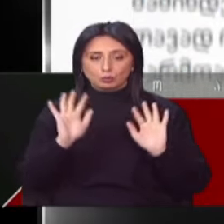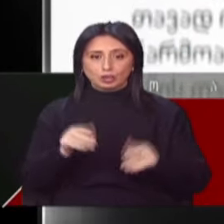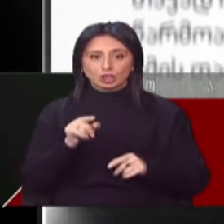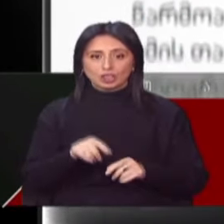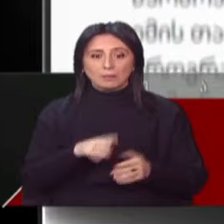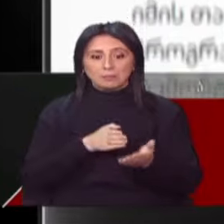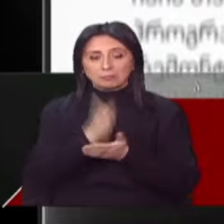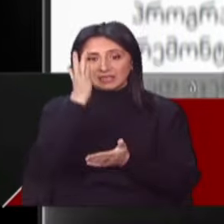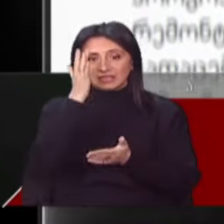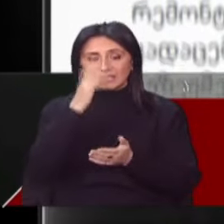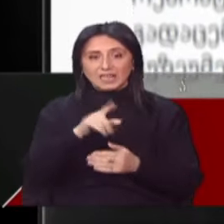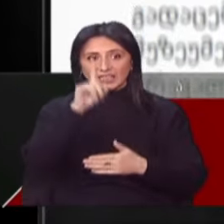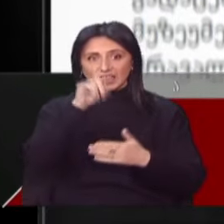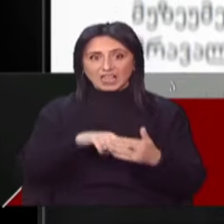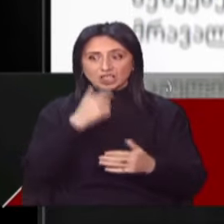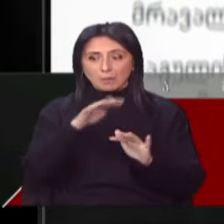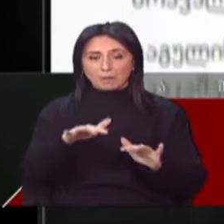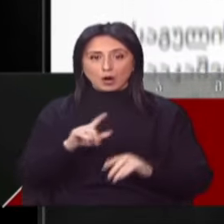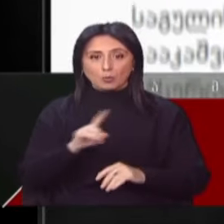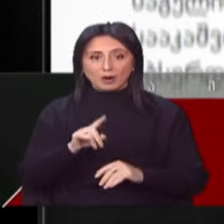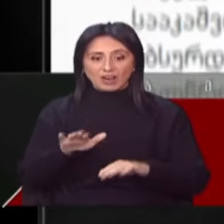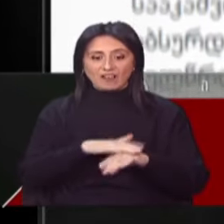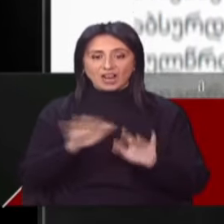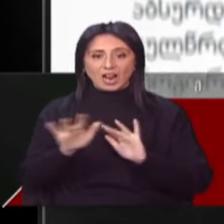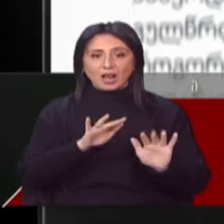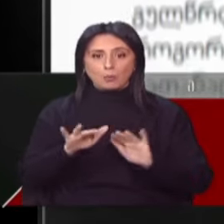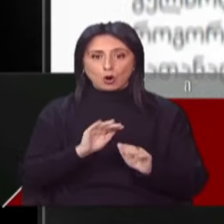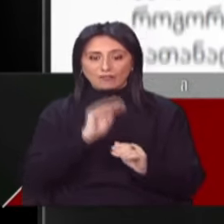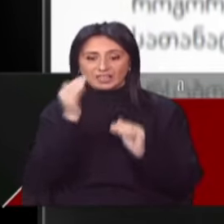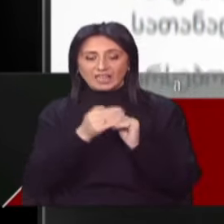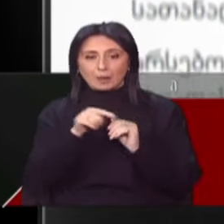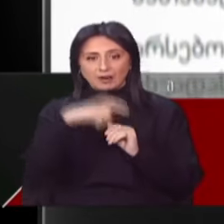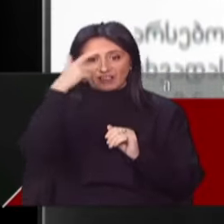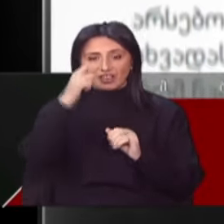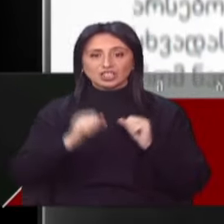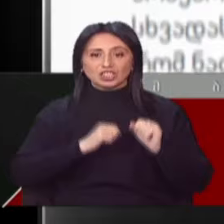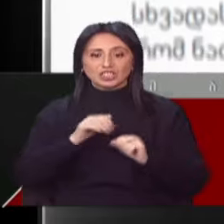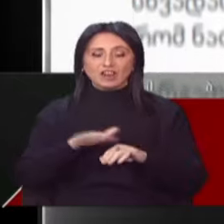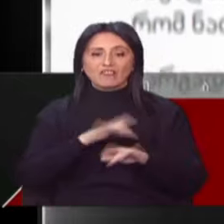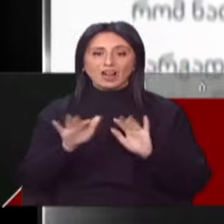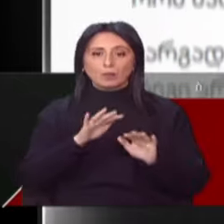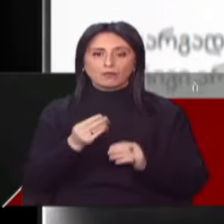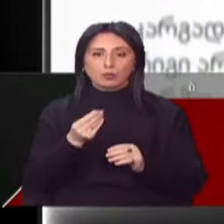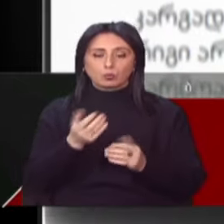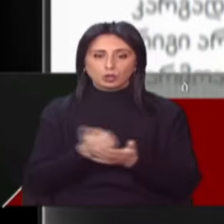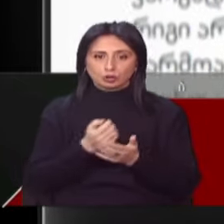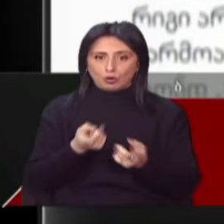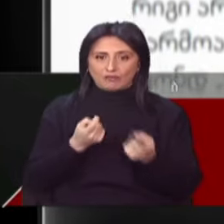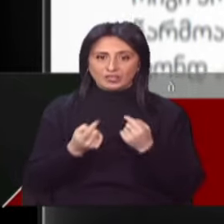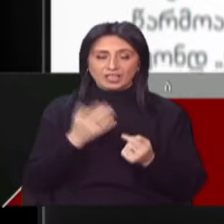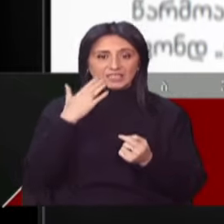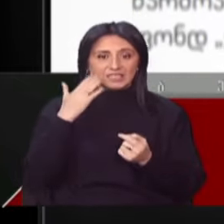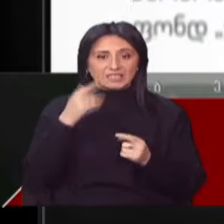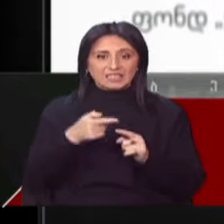შემთხვევაში მიზანი იყო დაეჯერებინათ მაყურებლისთვის, რომ ქველმოქმედებას ამოფარებული ივანიშვილი ცდილობს ქველმოქმედებით ფულის შოვნას.